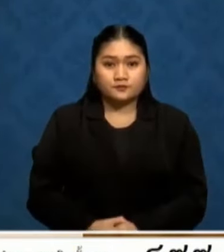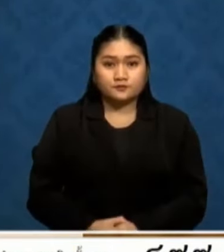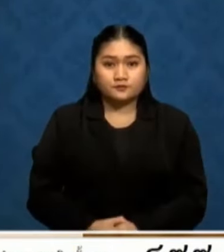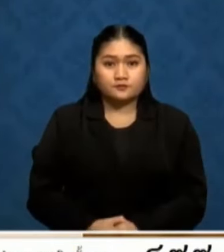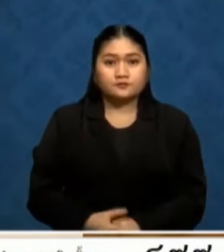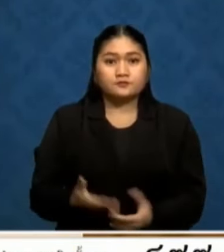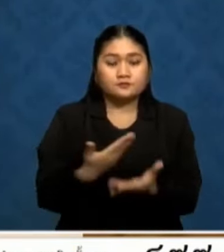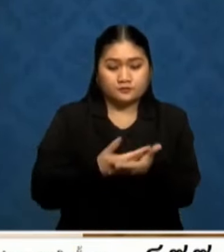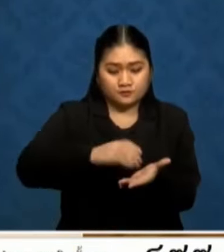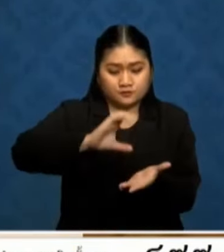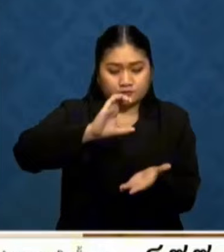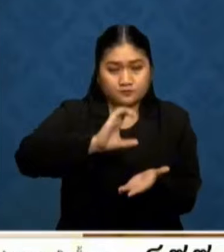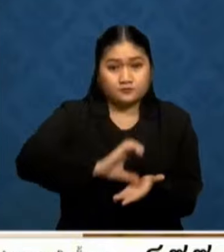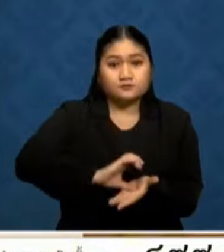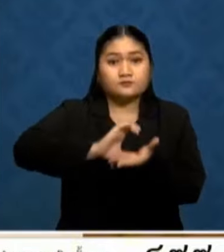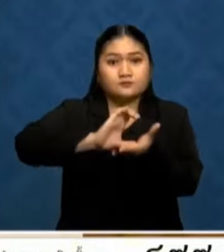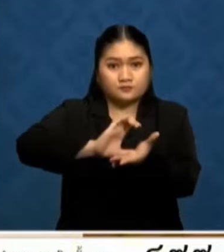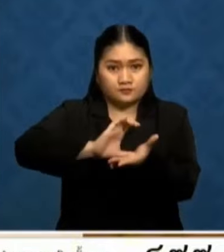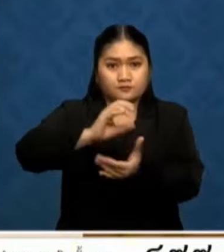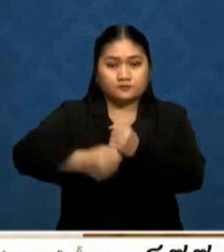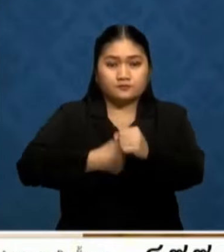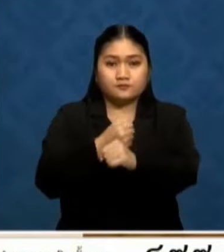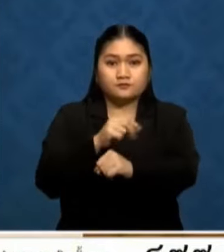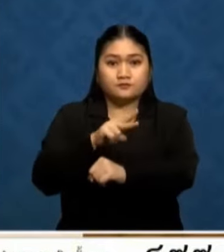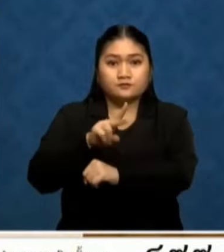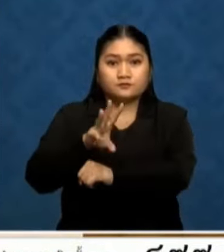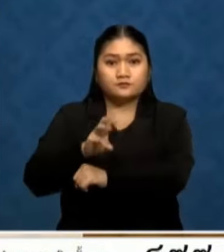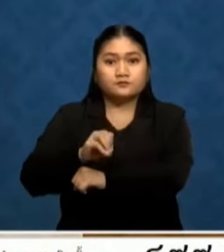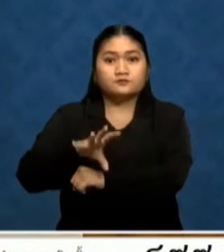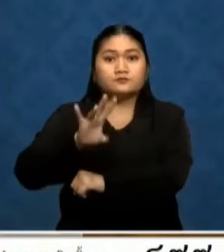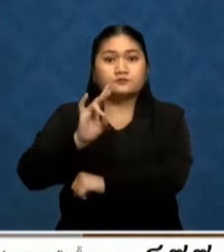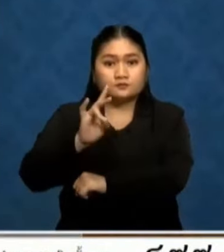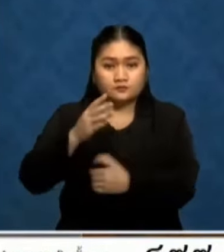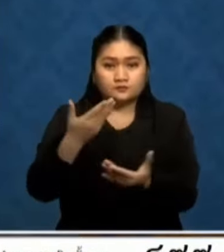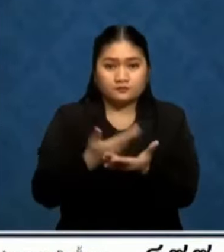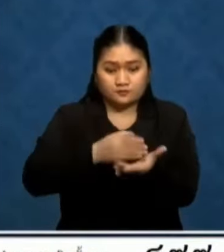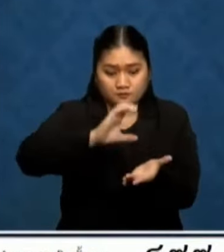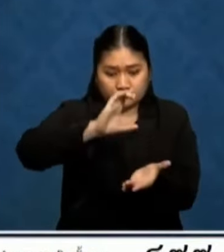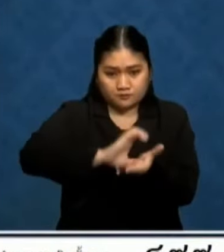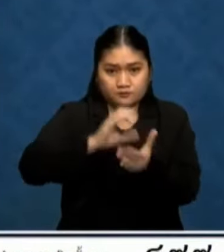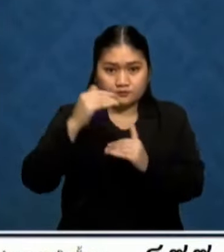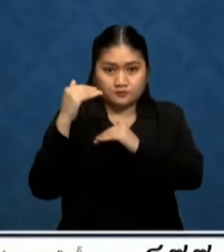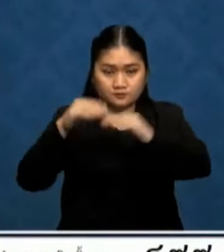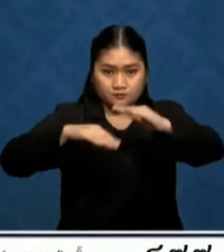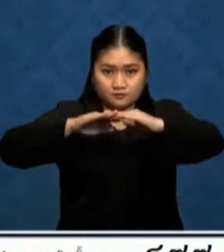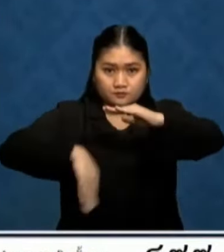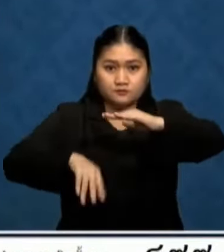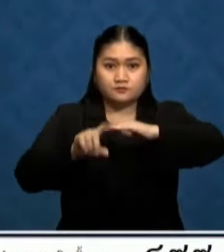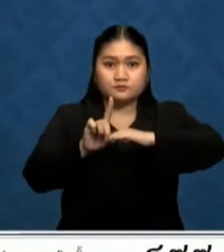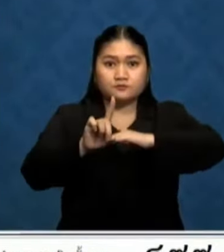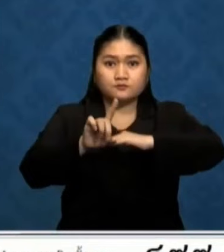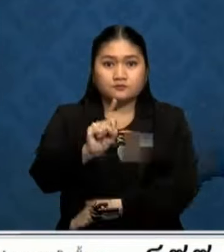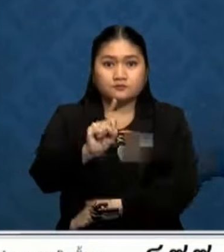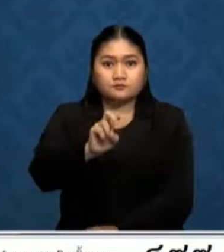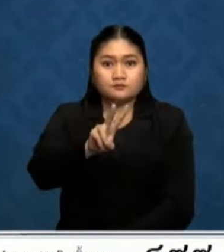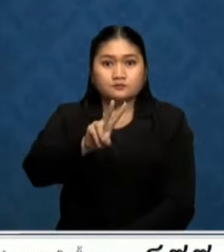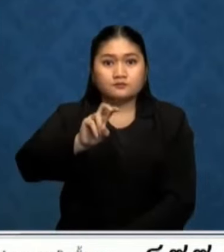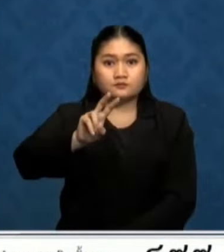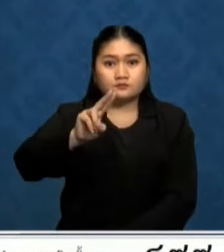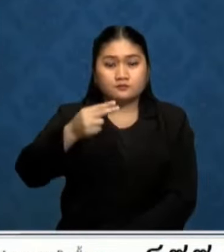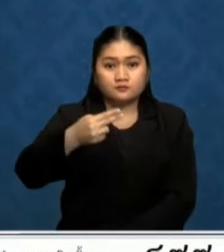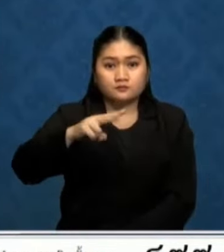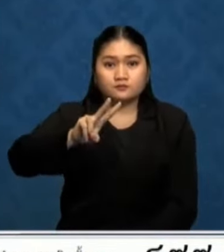ตั้งงบประมาณรายจายเพิมเติประจำปีงบปมาณ 2015,7 เป็จำนวไม่เกิน1,222,000 ลานบาท